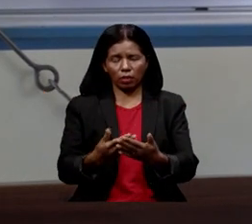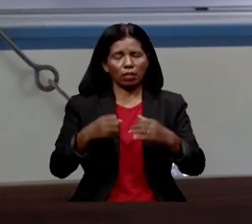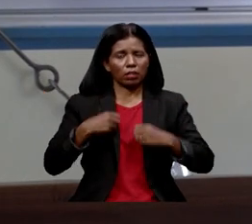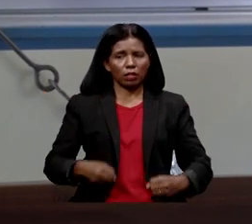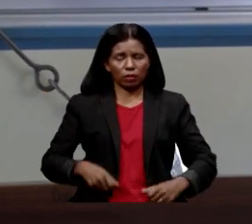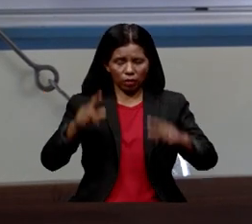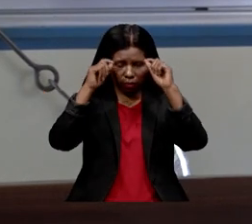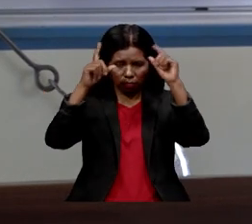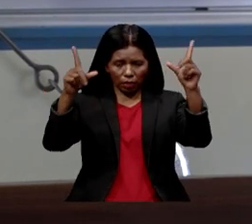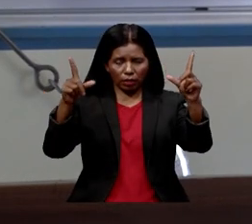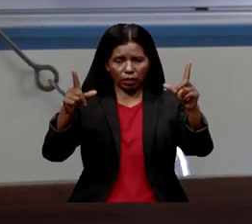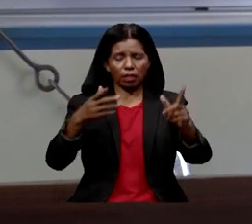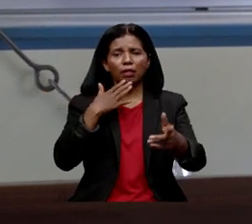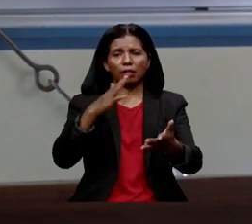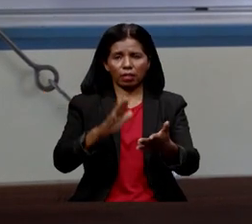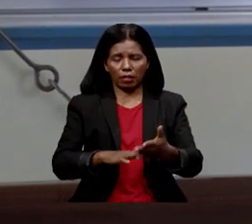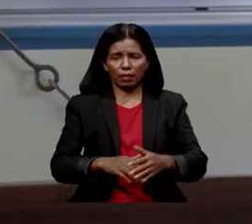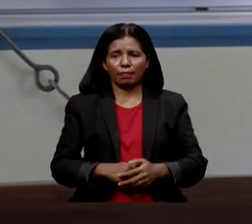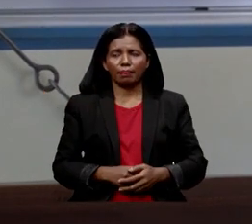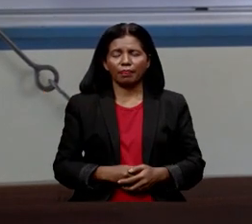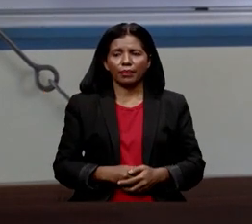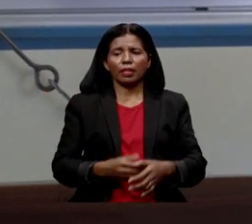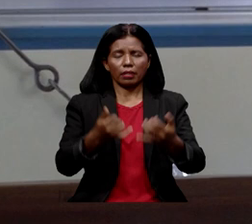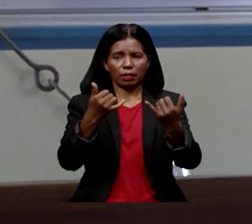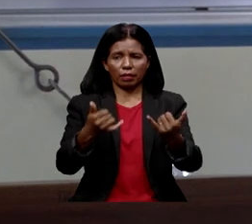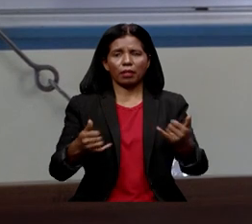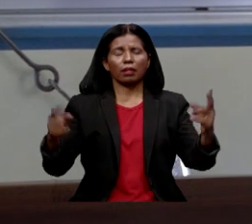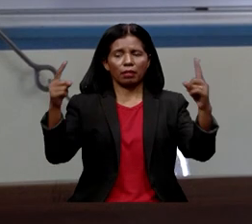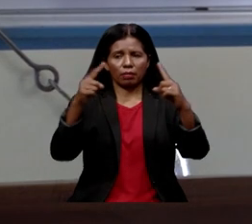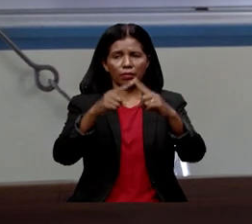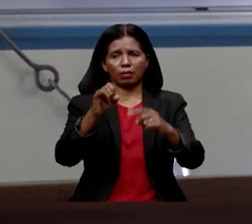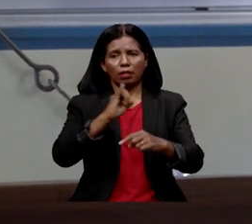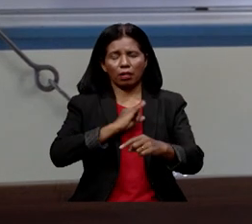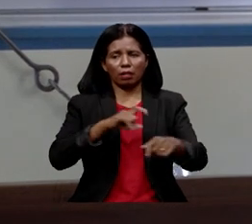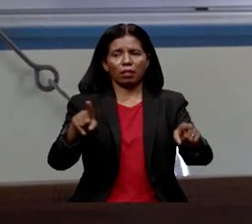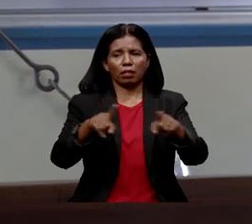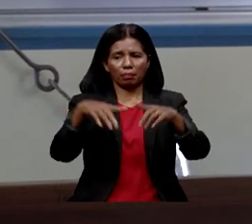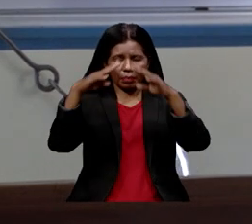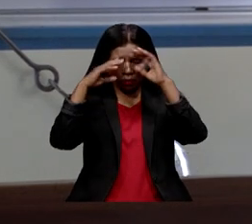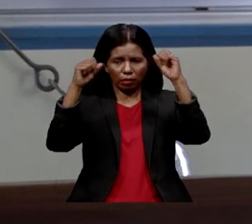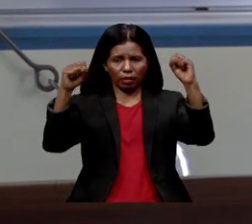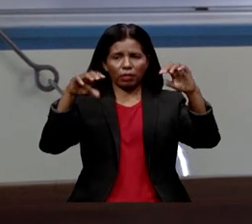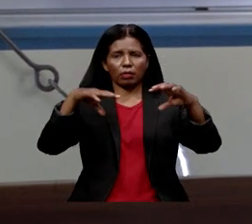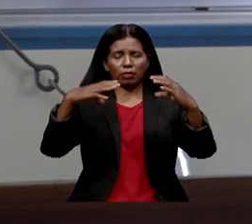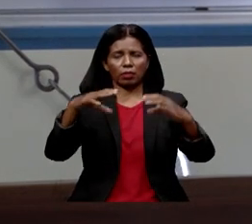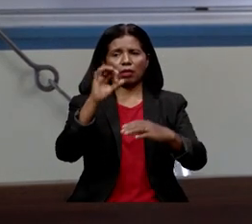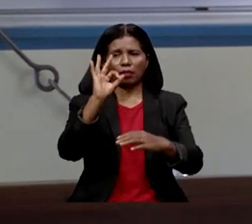Timor Leste ne rahu. Ida ne maka ba ha unudar presidente komisau